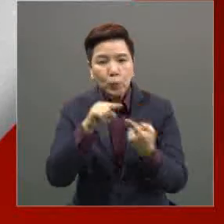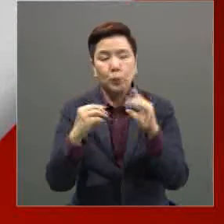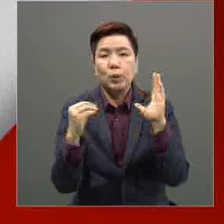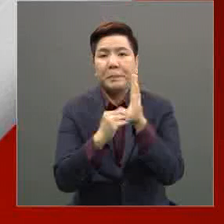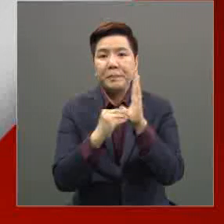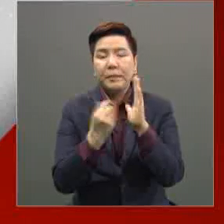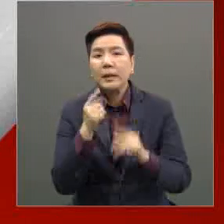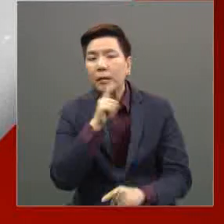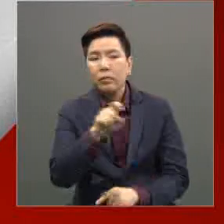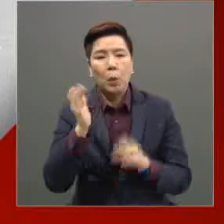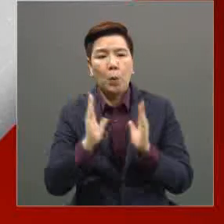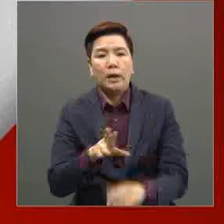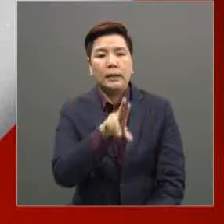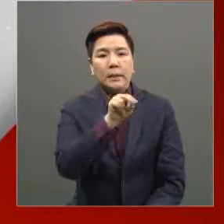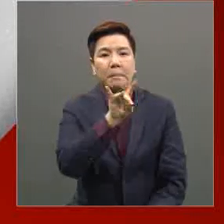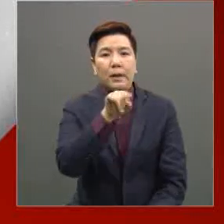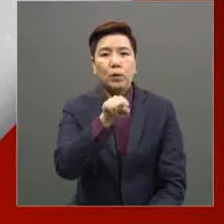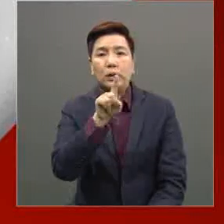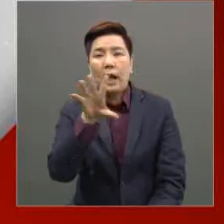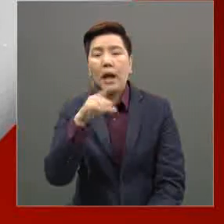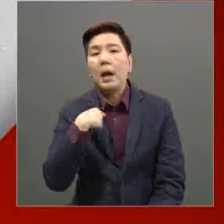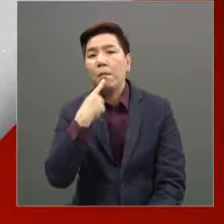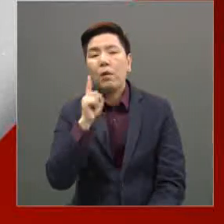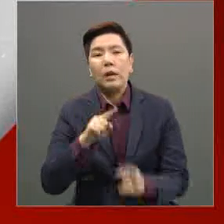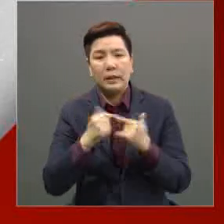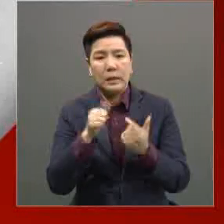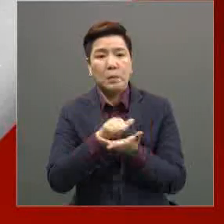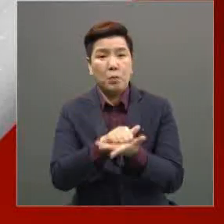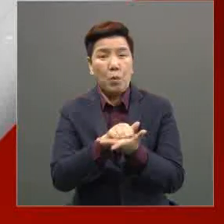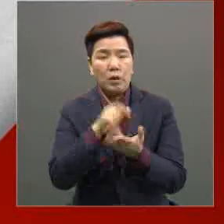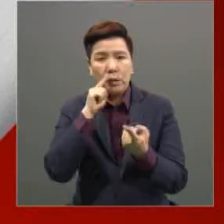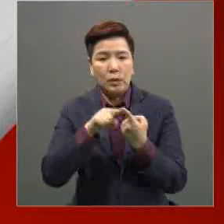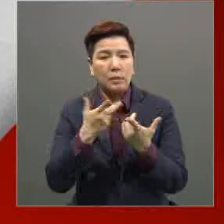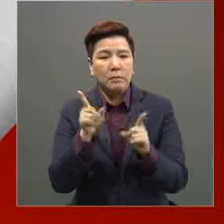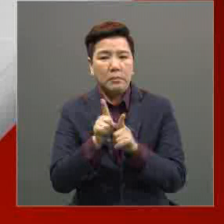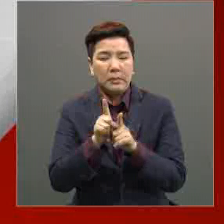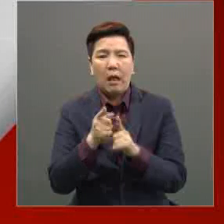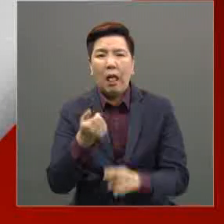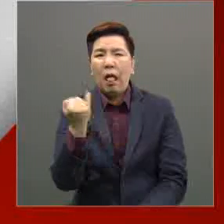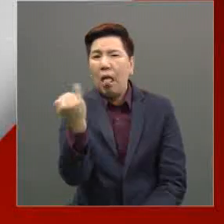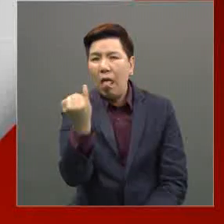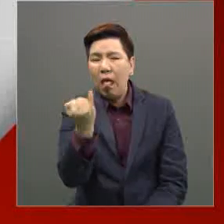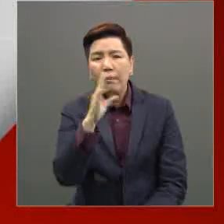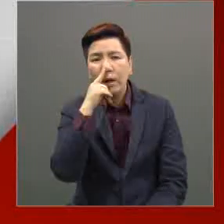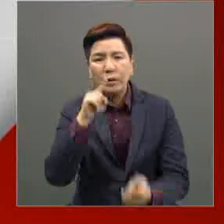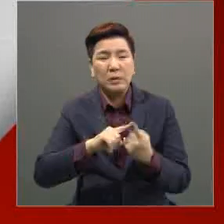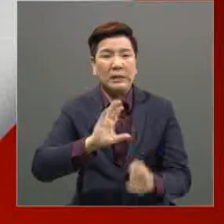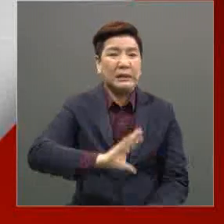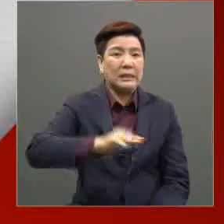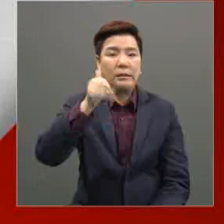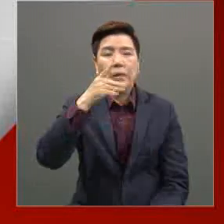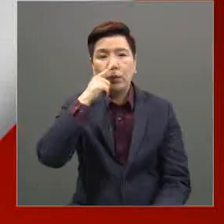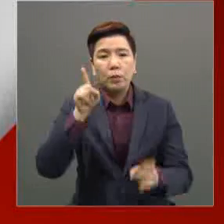พพบว่า 38.15% นะครับบอกว่าการให้บริการไม่ได้แย่ลงนะแต่ไม่ได้ดีขึ้นนะ